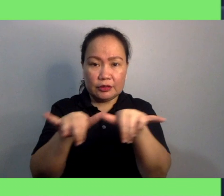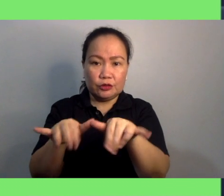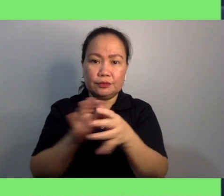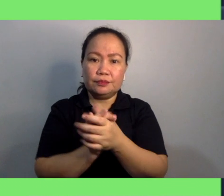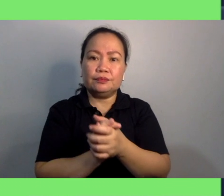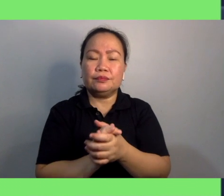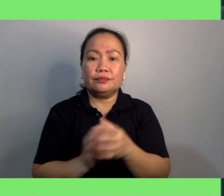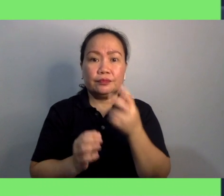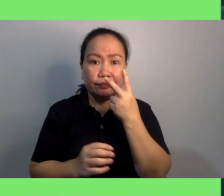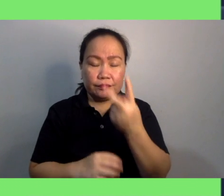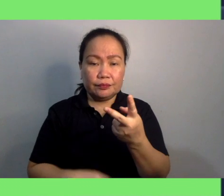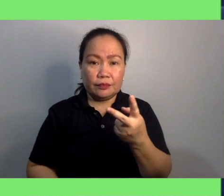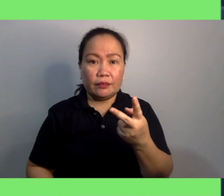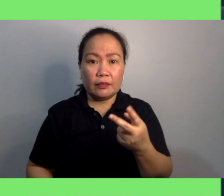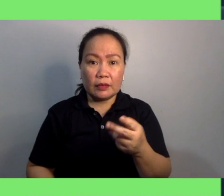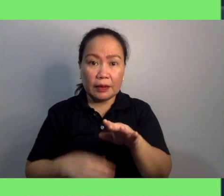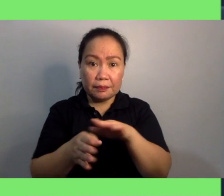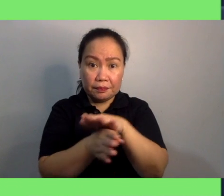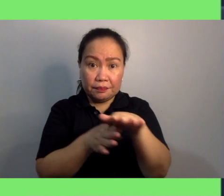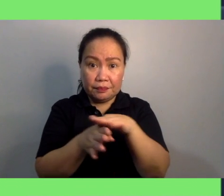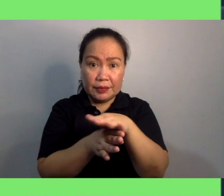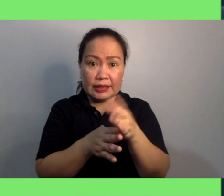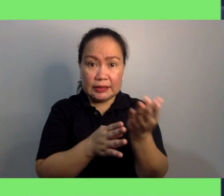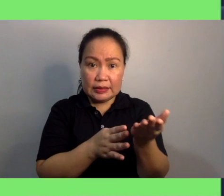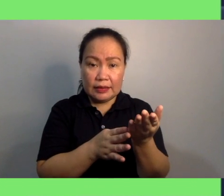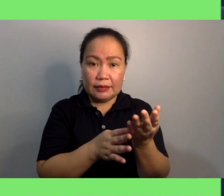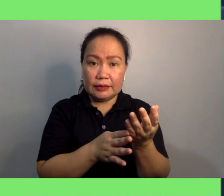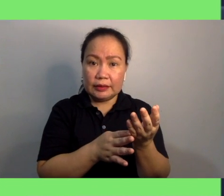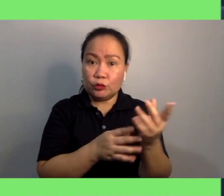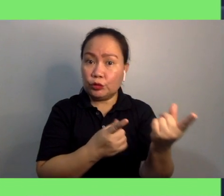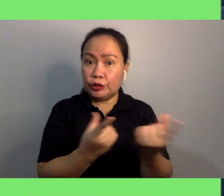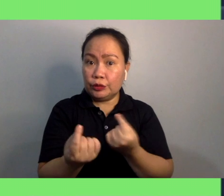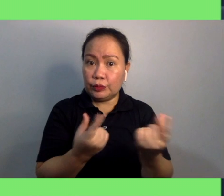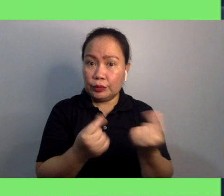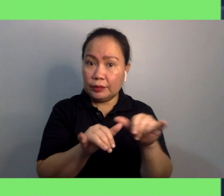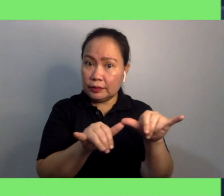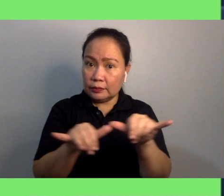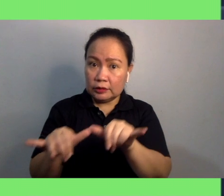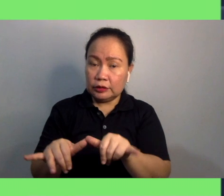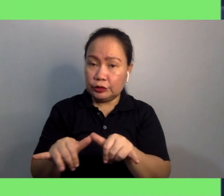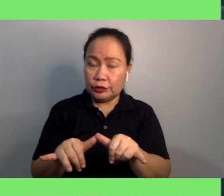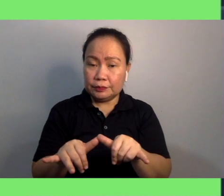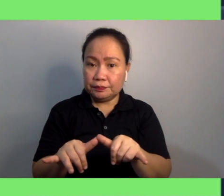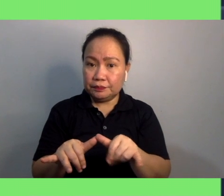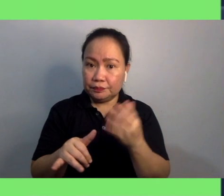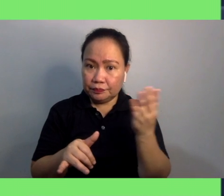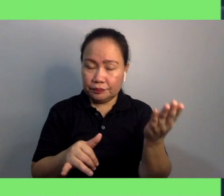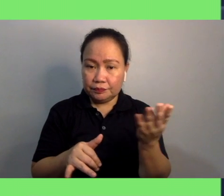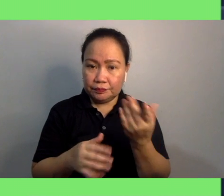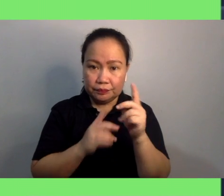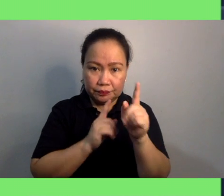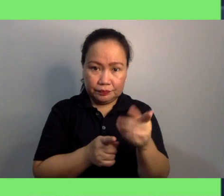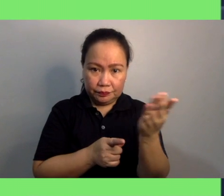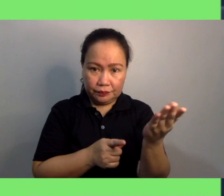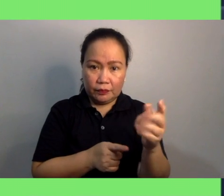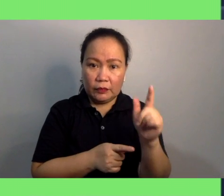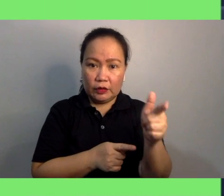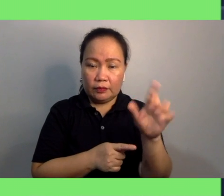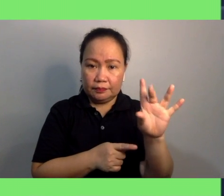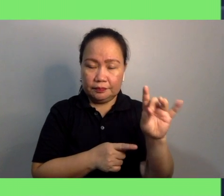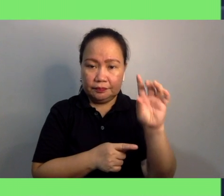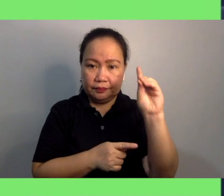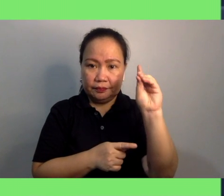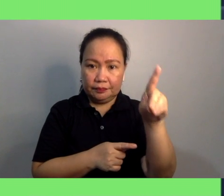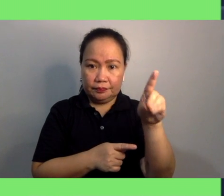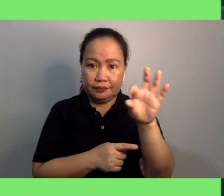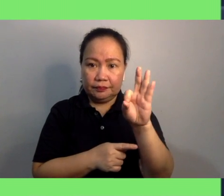Okay, so based dun sa ating ginawang pag-measure ng angles kanina, ito po yung mga nakuha natin, 28